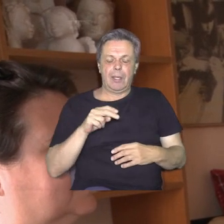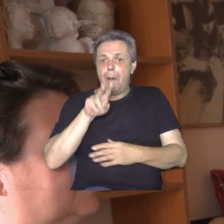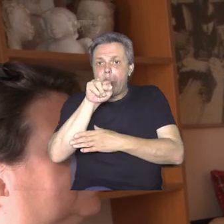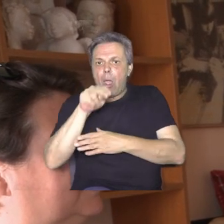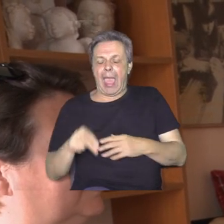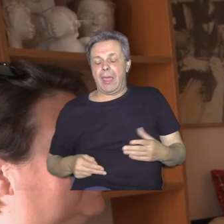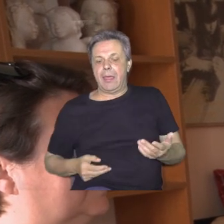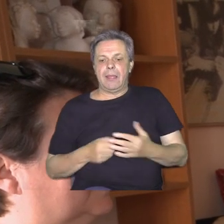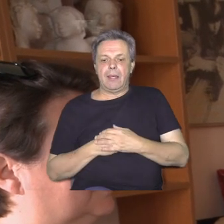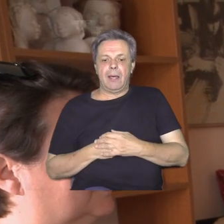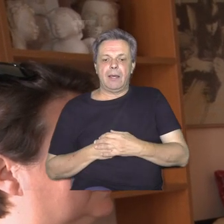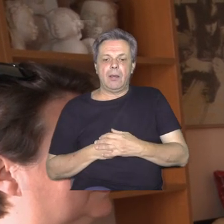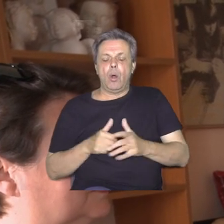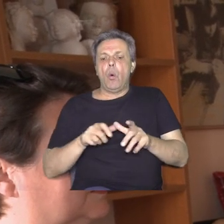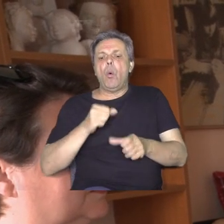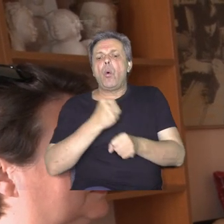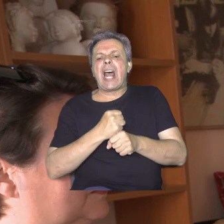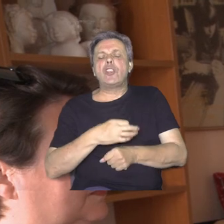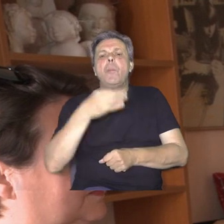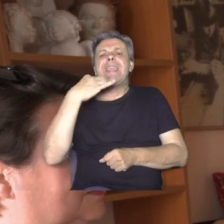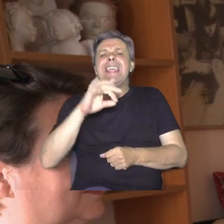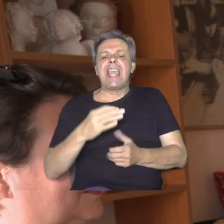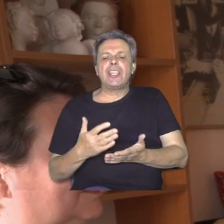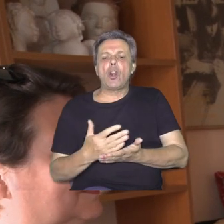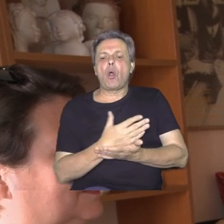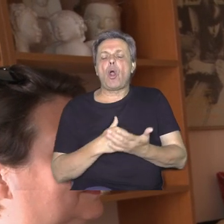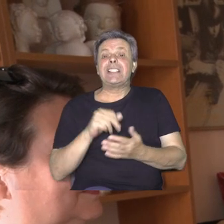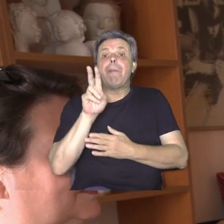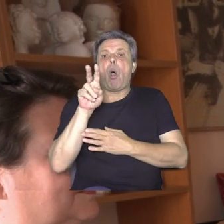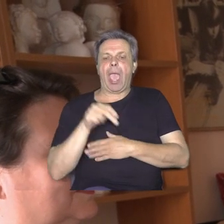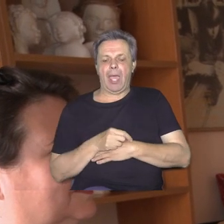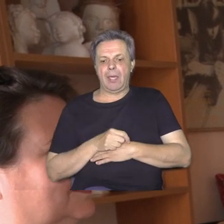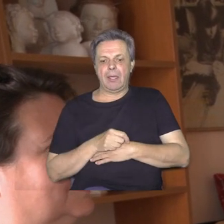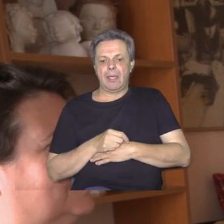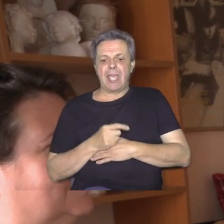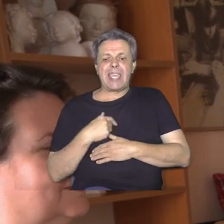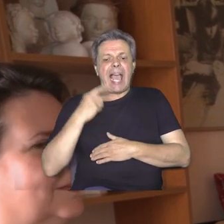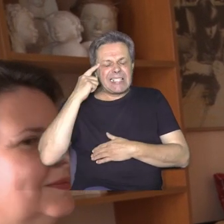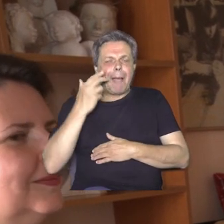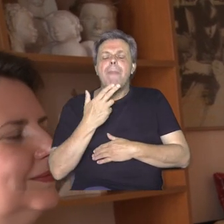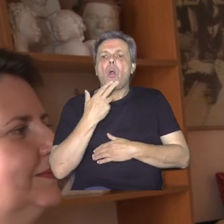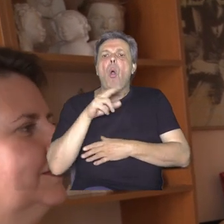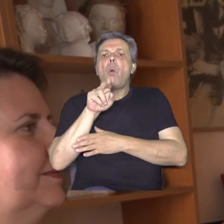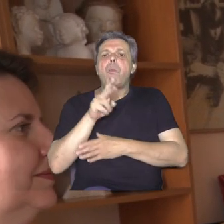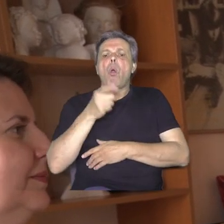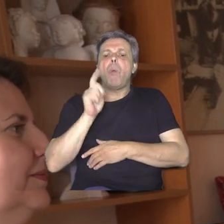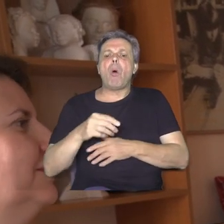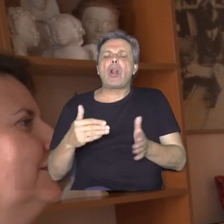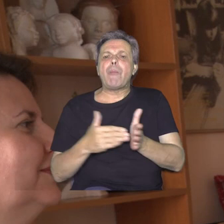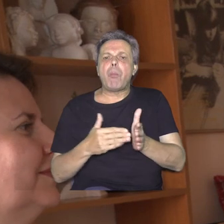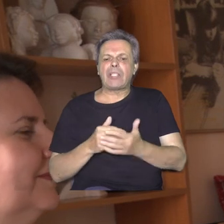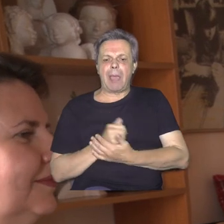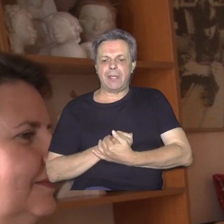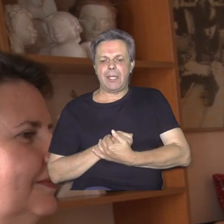za boje. U radu mi jedino koriste boje. Znam koju boju